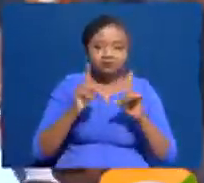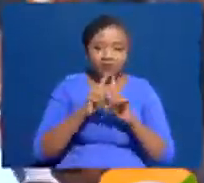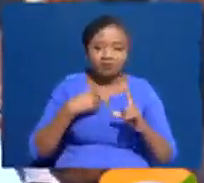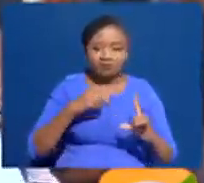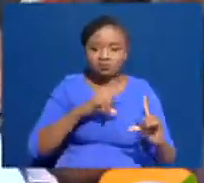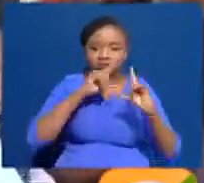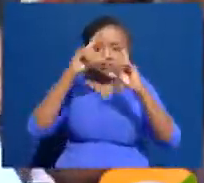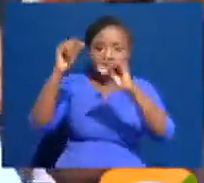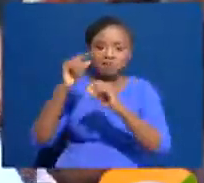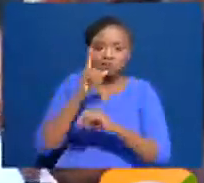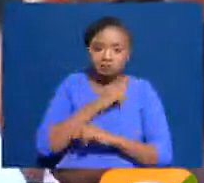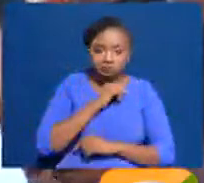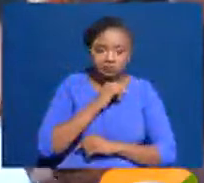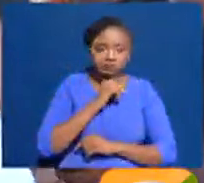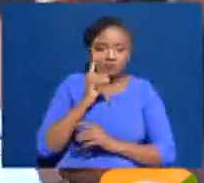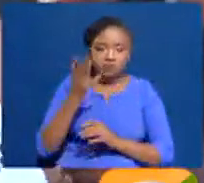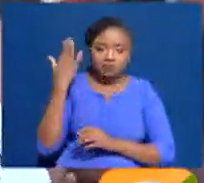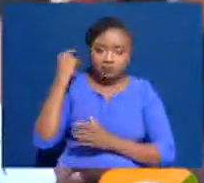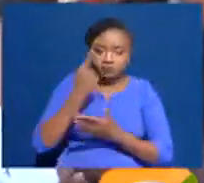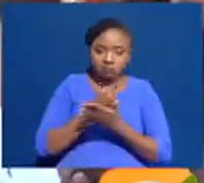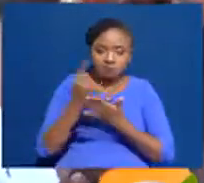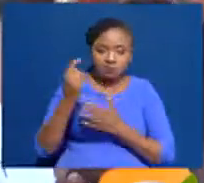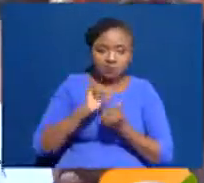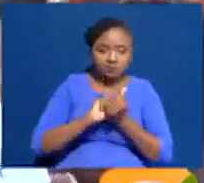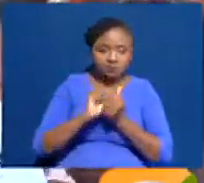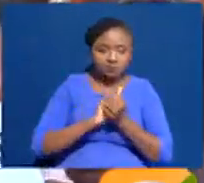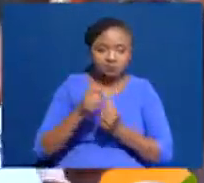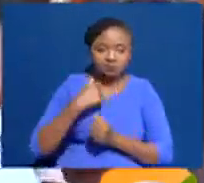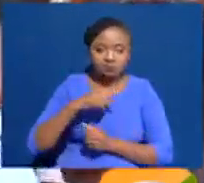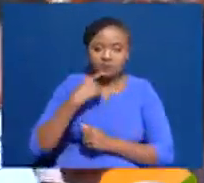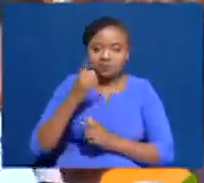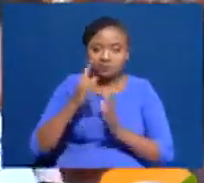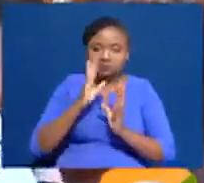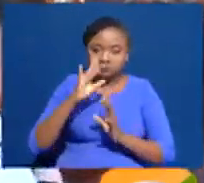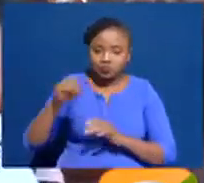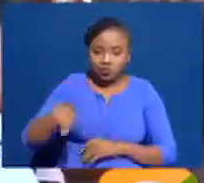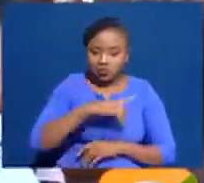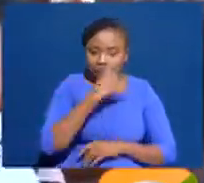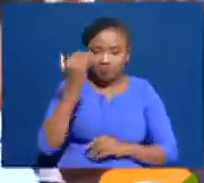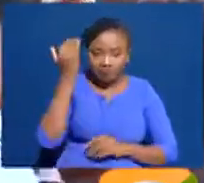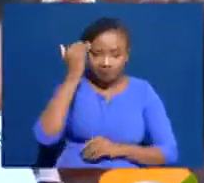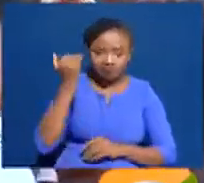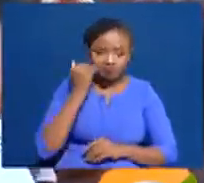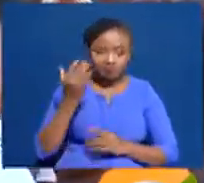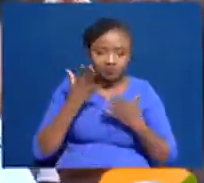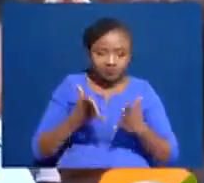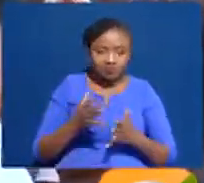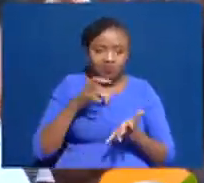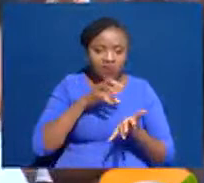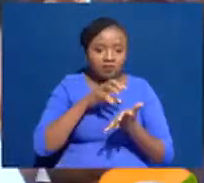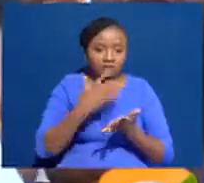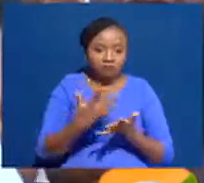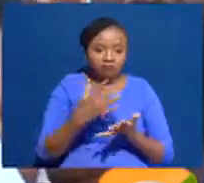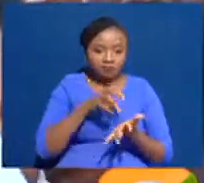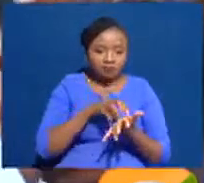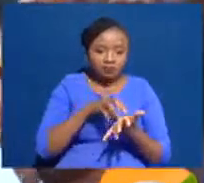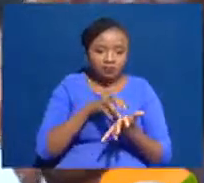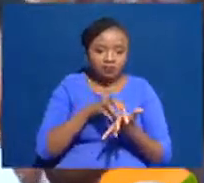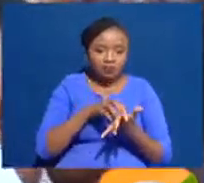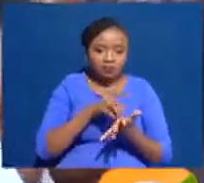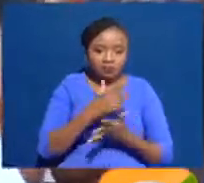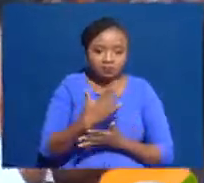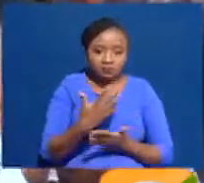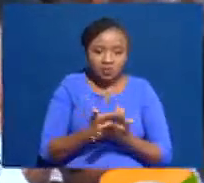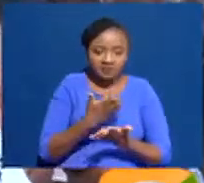kwamba last week Friday tulimwambia kwamba tutamshtaki na makaratasi ya kwenda kotini yanaendelea kutayarishwa. Kwa hivyo na hii pamoja nayo